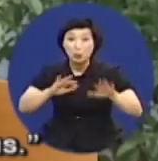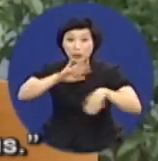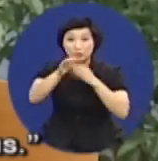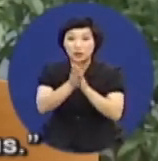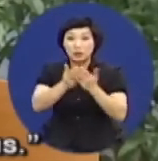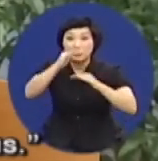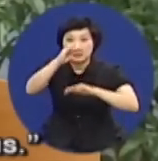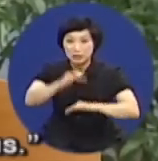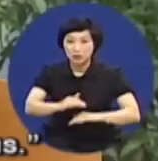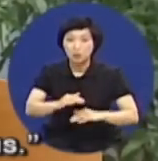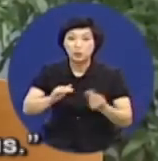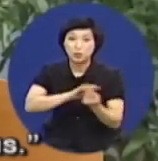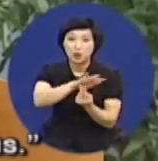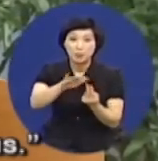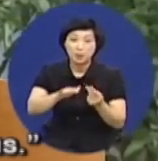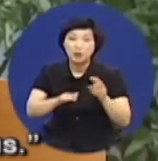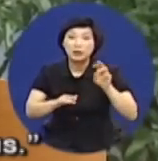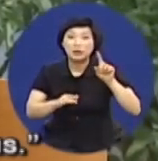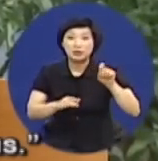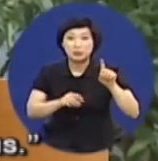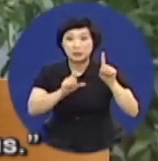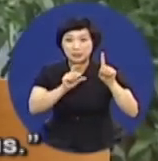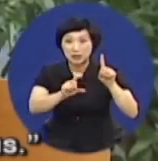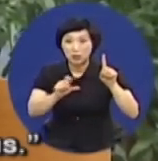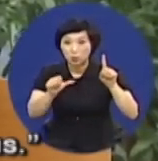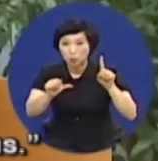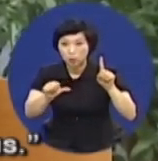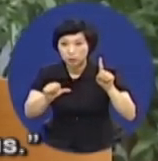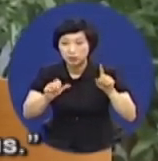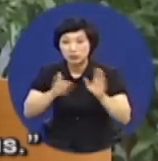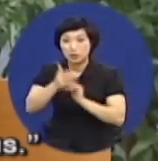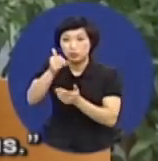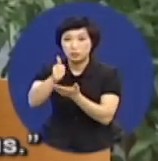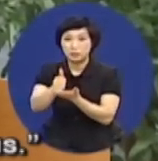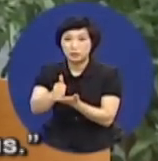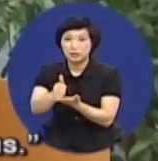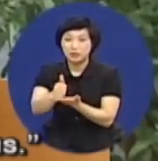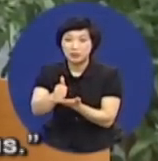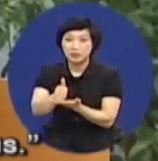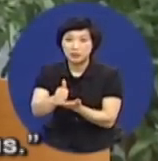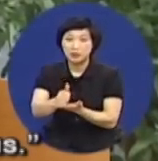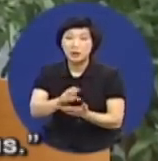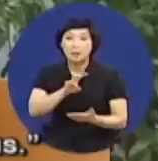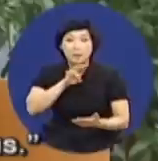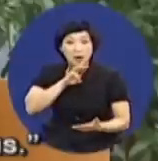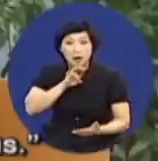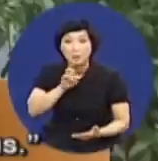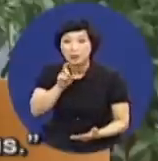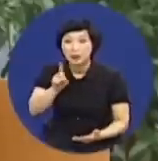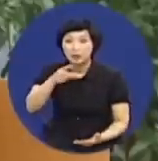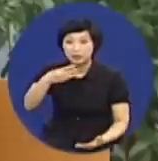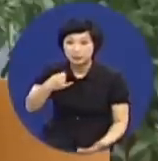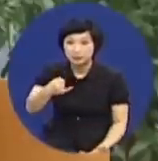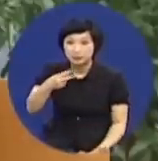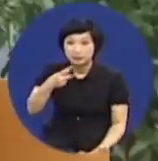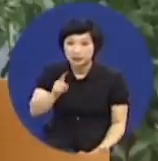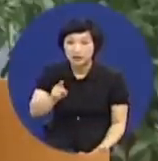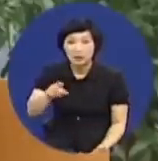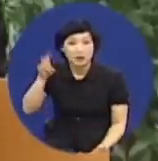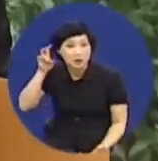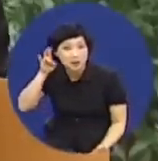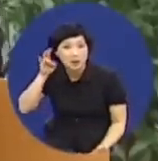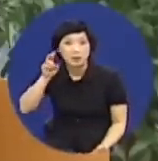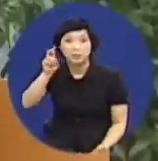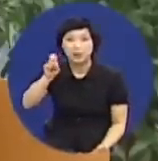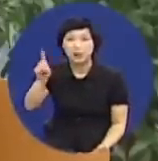本文、ヨハネの福音書11章後節にイエス様がマルタ、